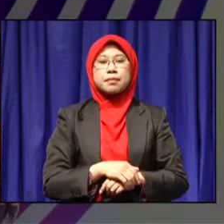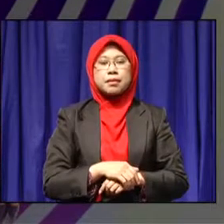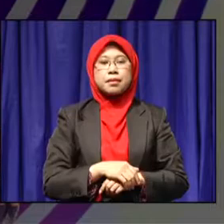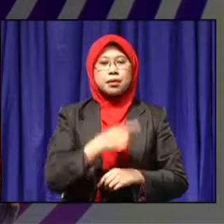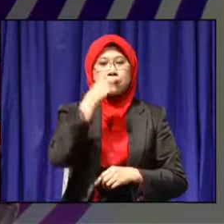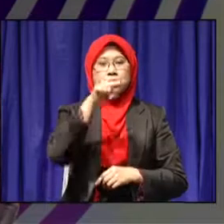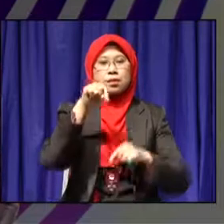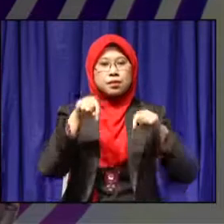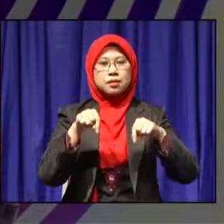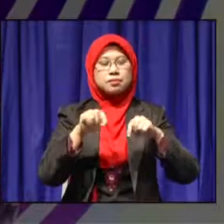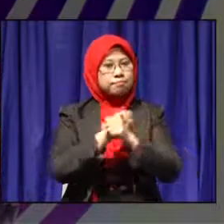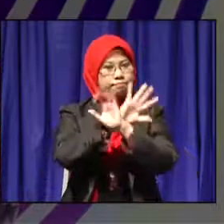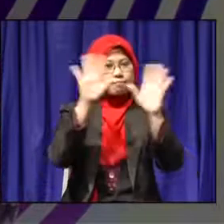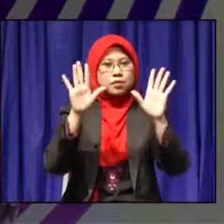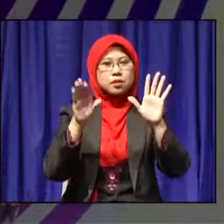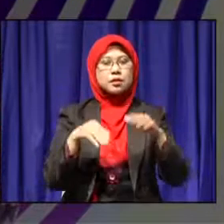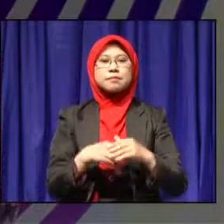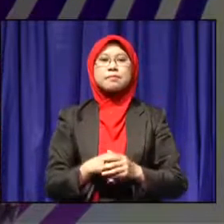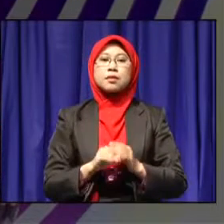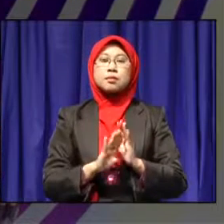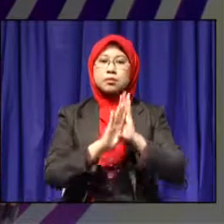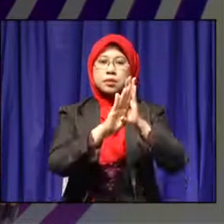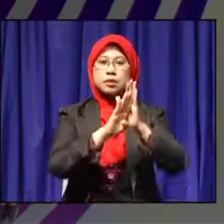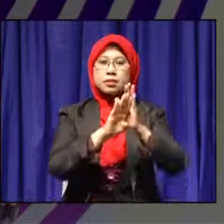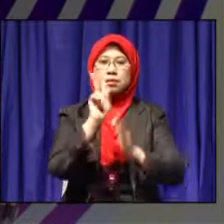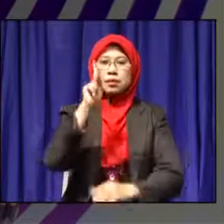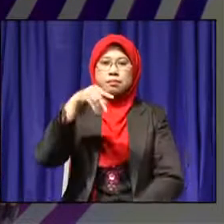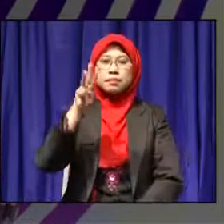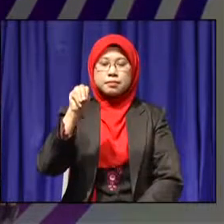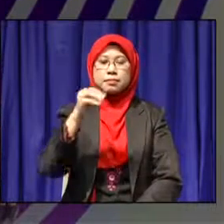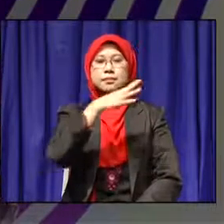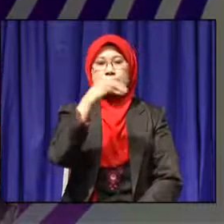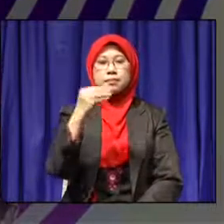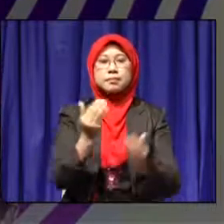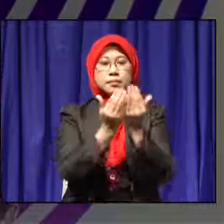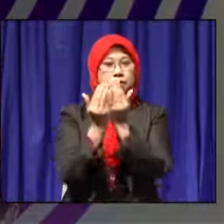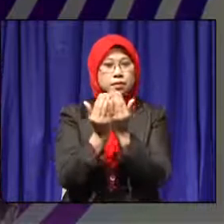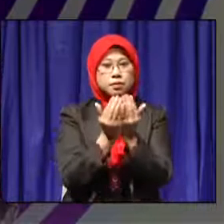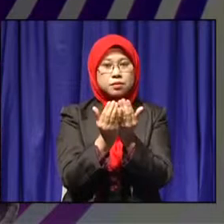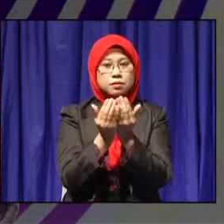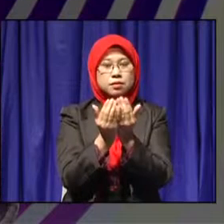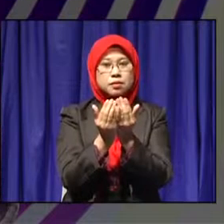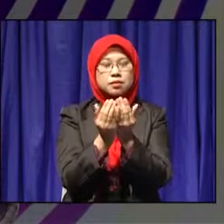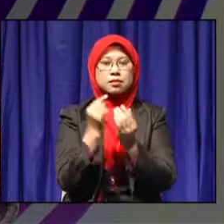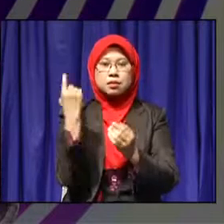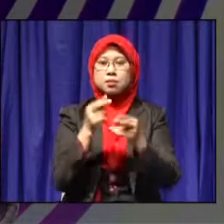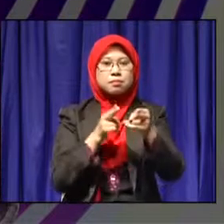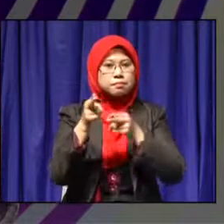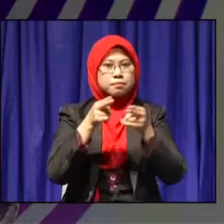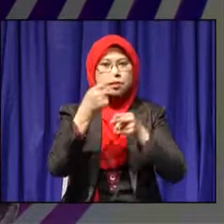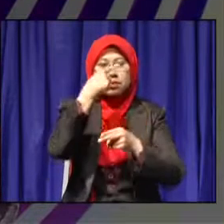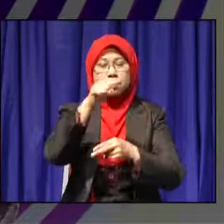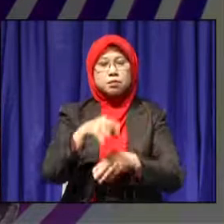telepon ini jelas membuktikan bahwa GPM dan pihak sekolah setiap 10 saha untuk